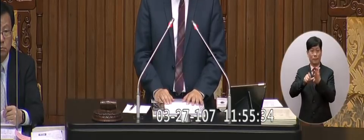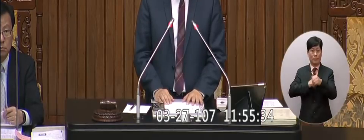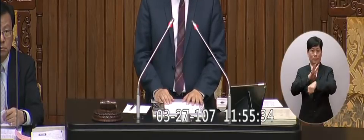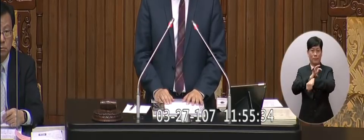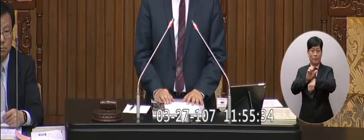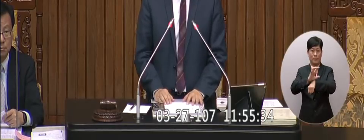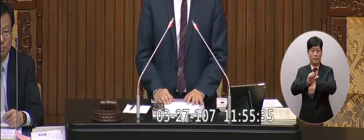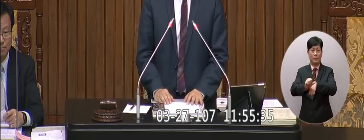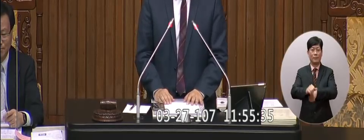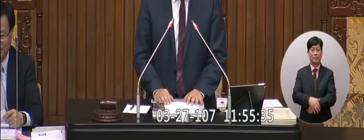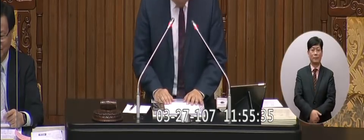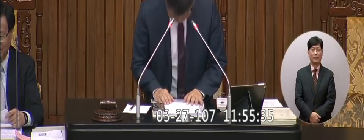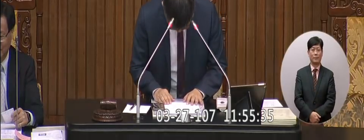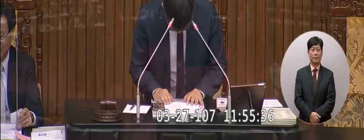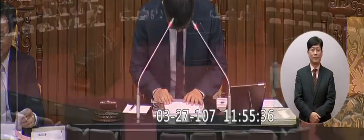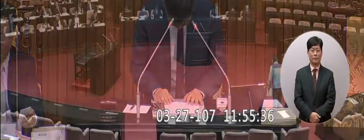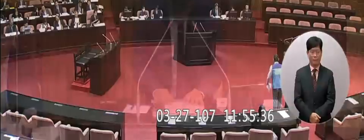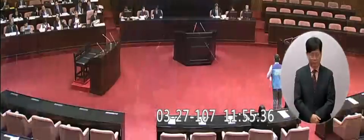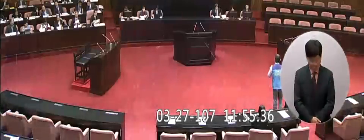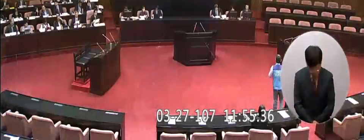时间为45分钟。